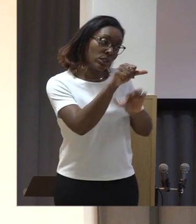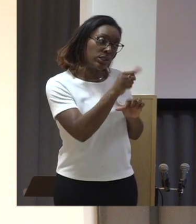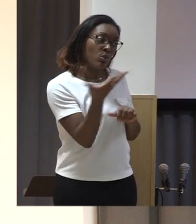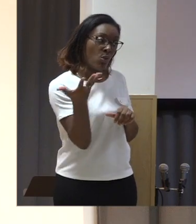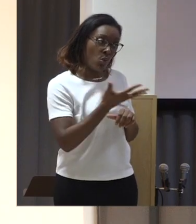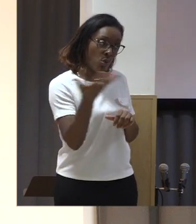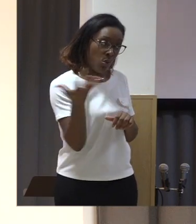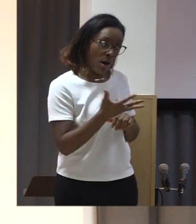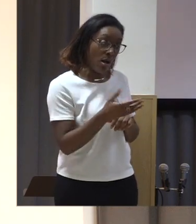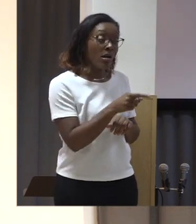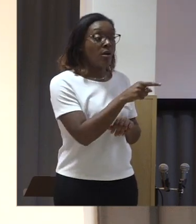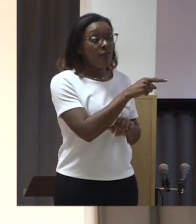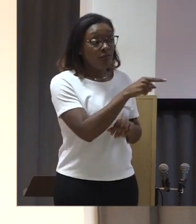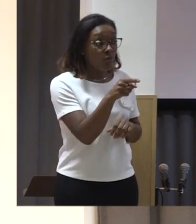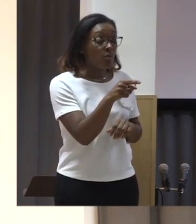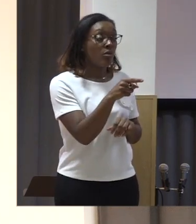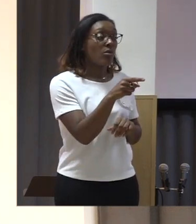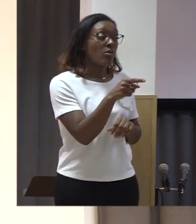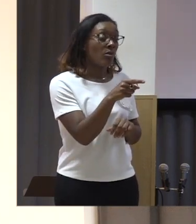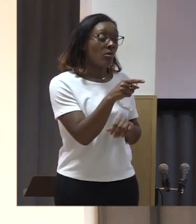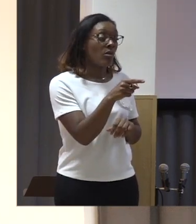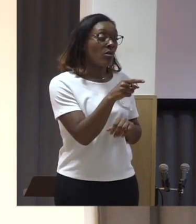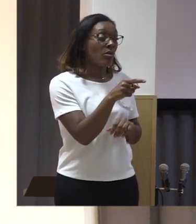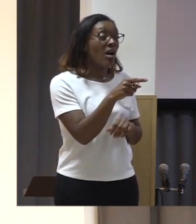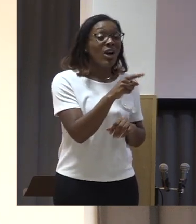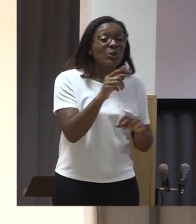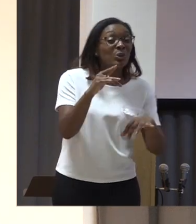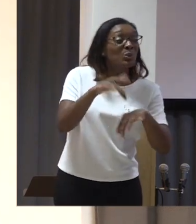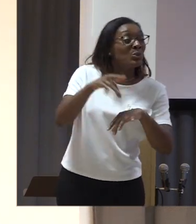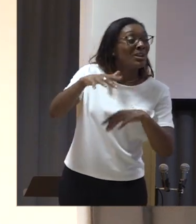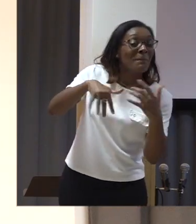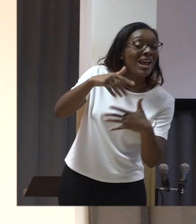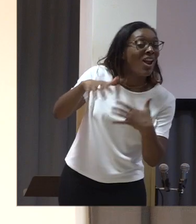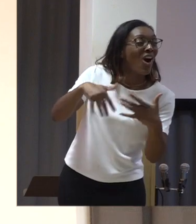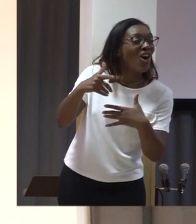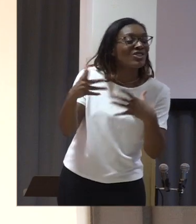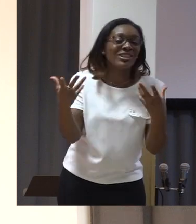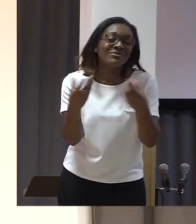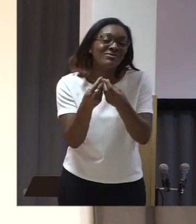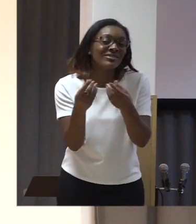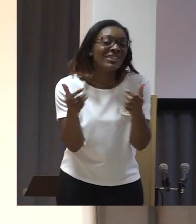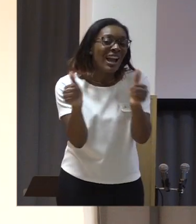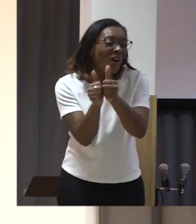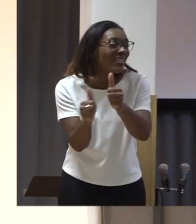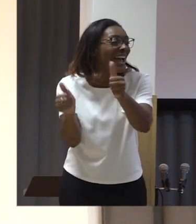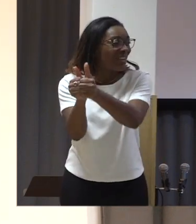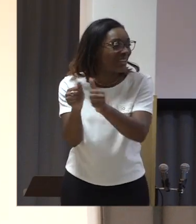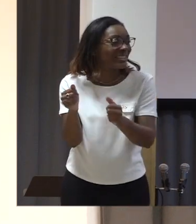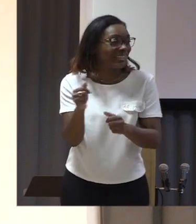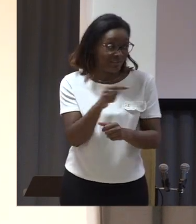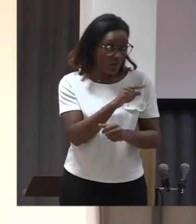qu'ils puissent vouer à interdit tout ce qu'ils devaient trouver et ne pas faire alliance avec ces